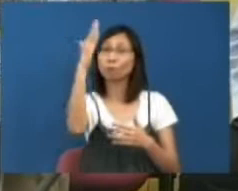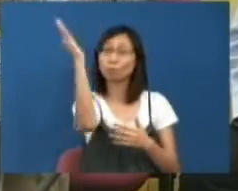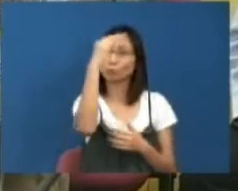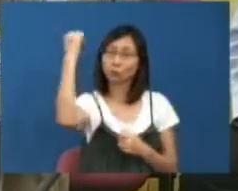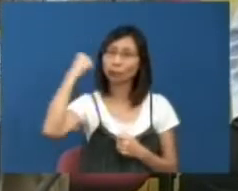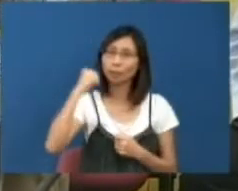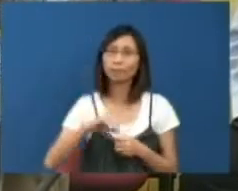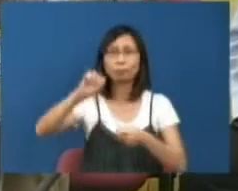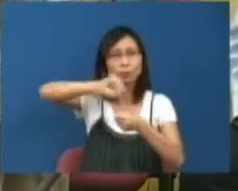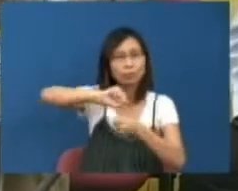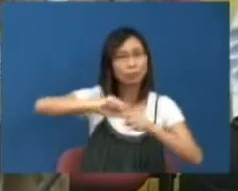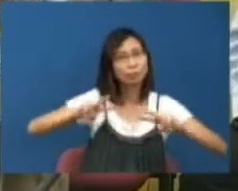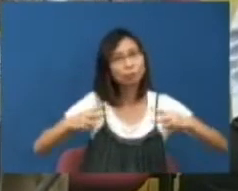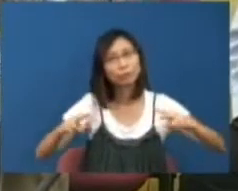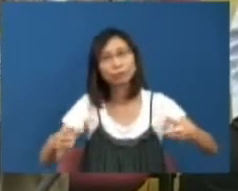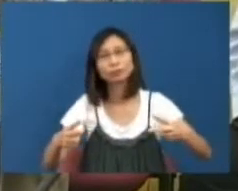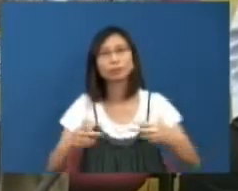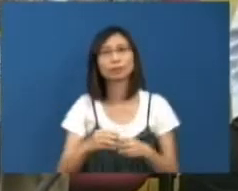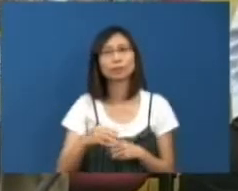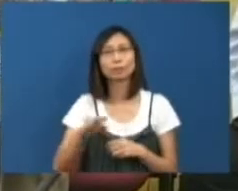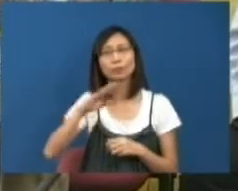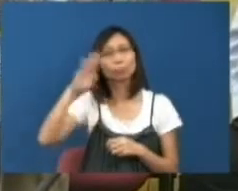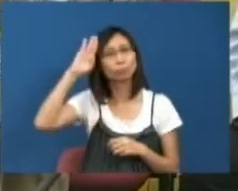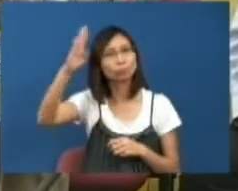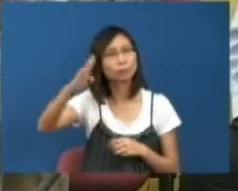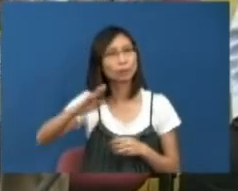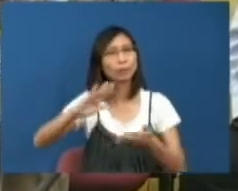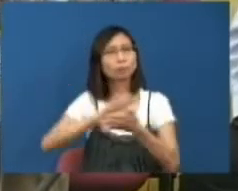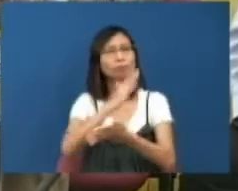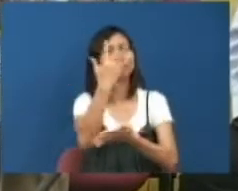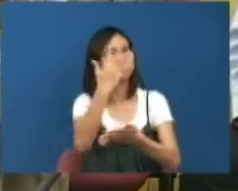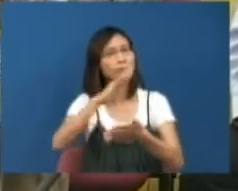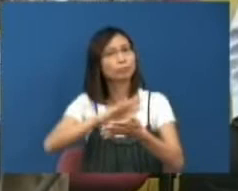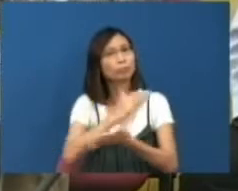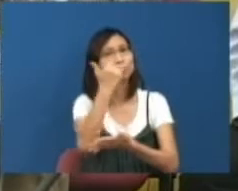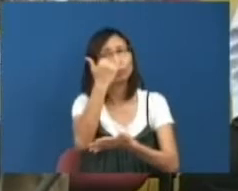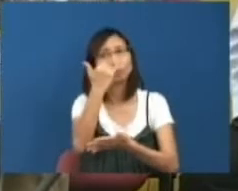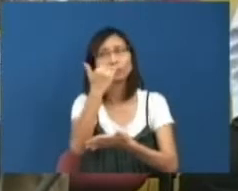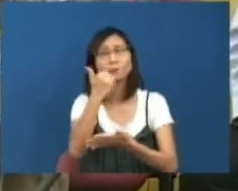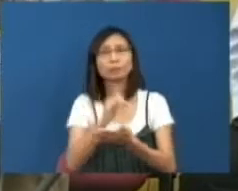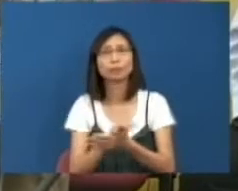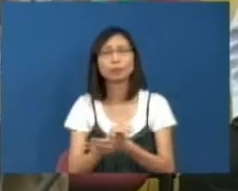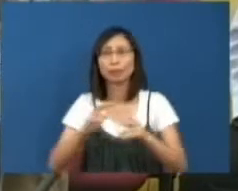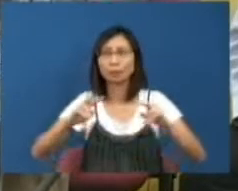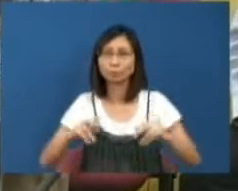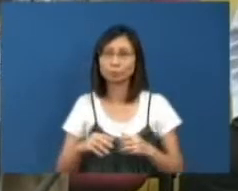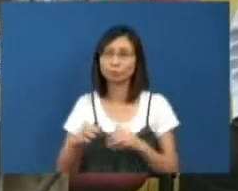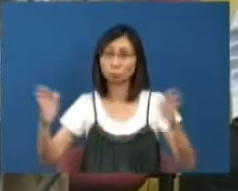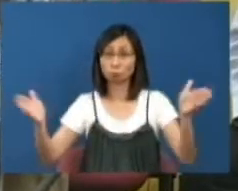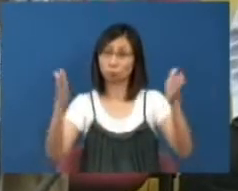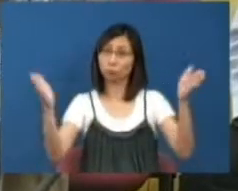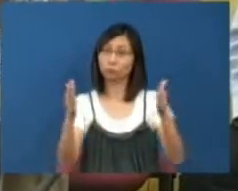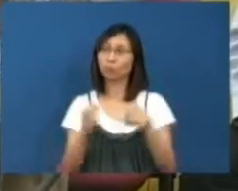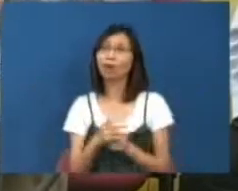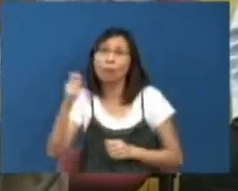佢嗰個發展啊，咁佢有咁嘅預計之前咧，五年六年以前咧，佢已經係推動緊呢樣嘢。 不過好快翻本